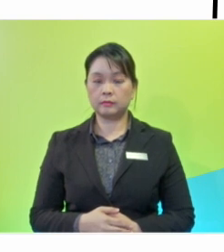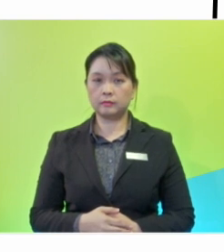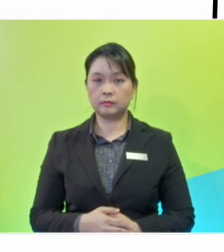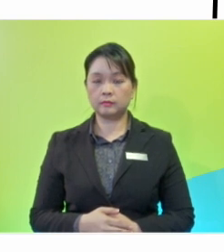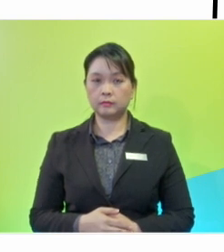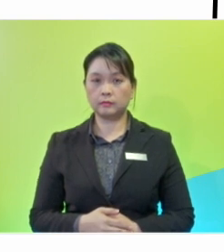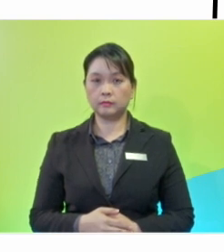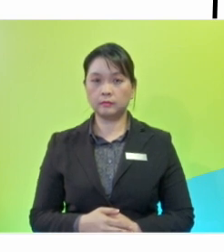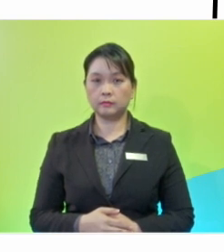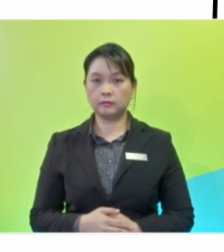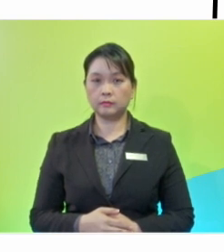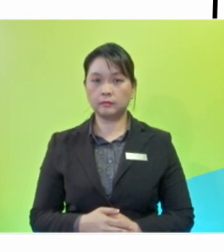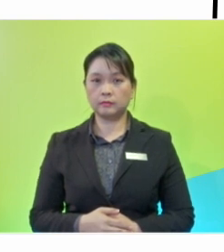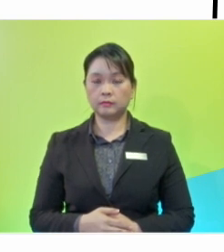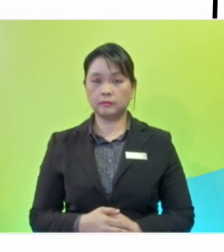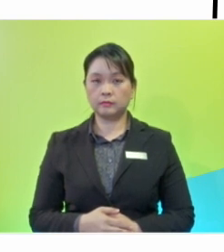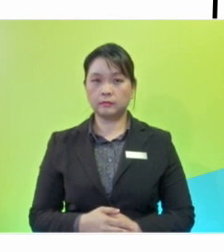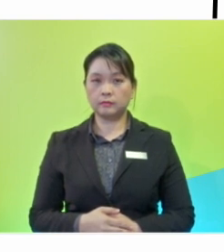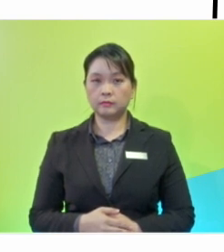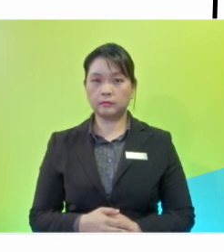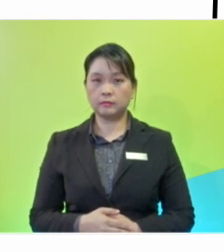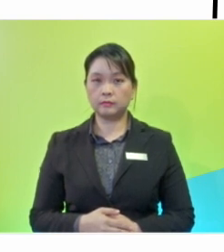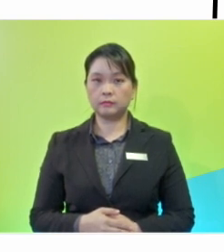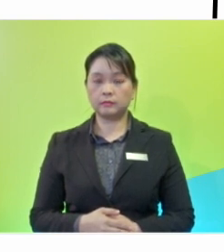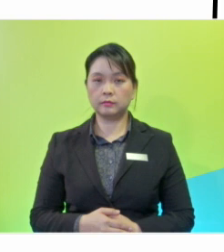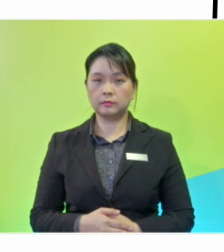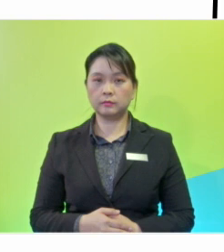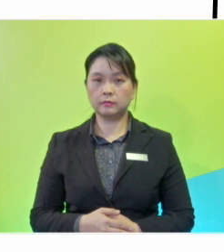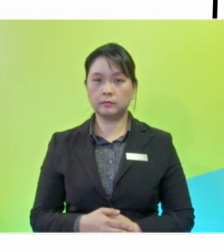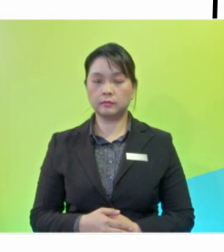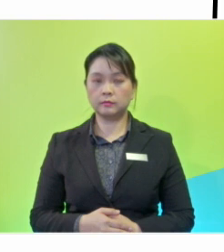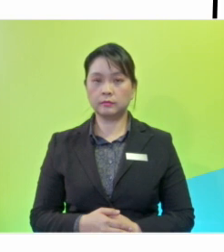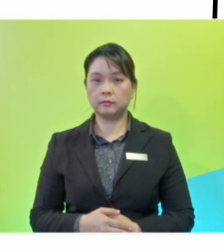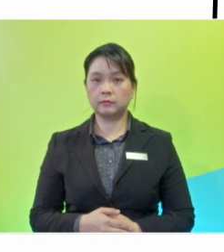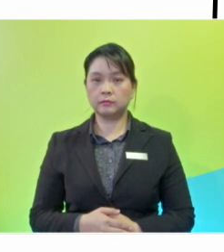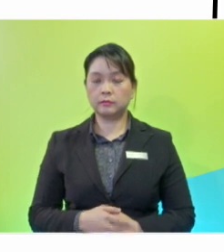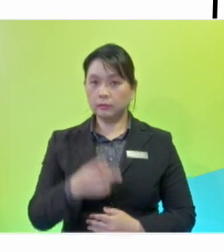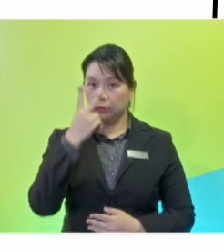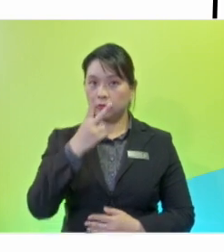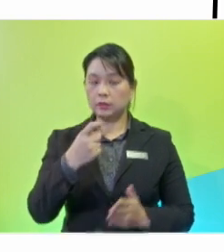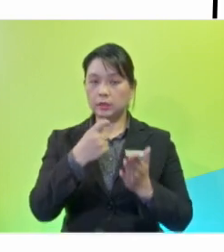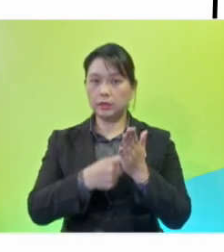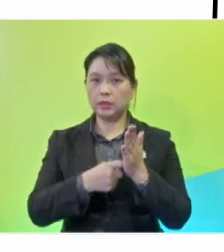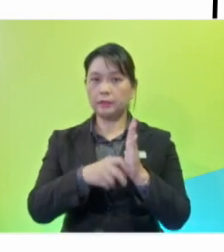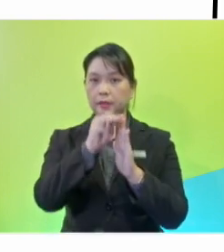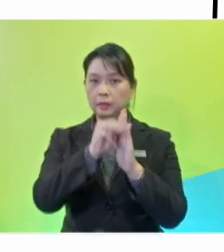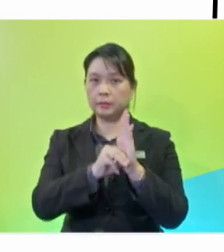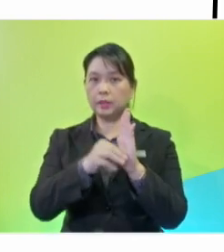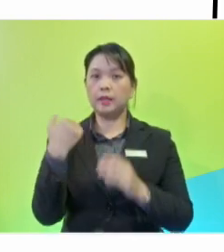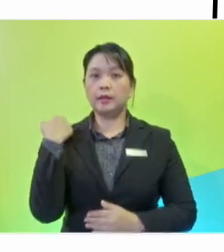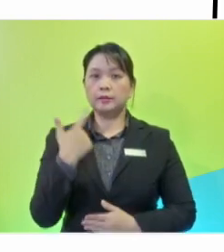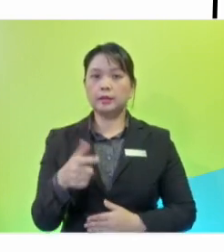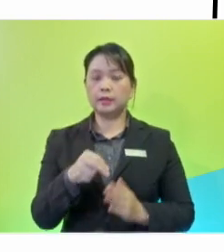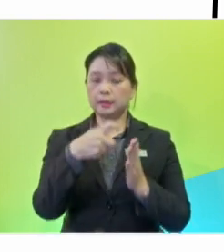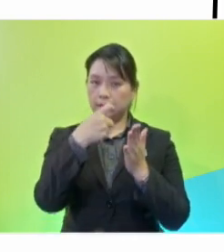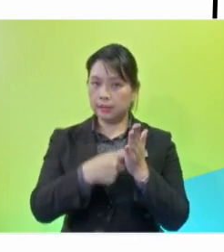prosedur tambah n kuadran 2 + 1 di mana nilai minimum dia adalah nilai di belakang murid-murid semua jadi maklum bahwa ini adalah bentuk